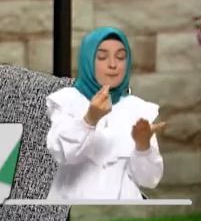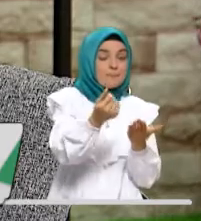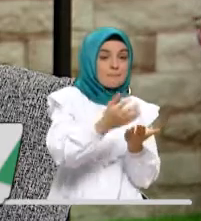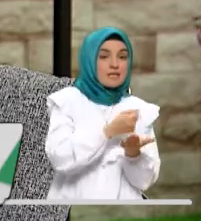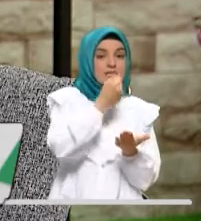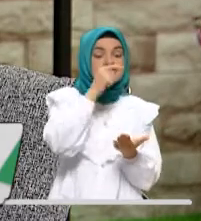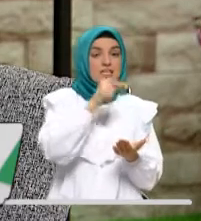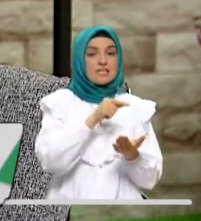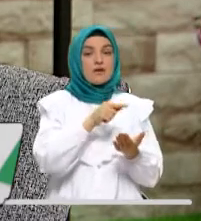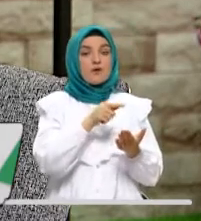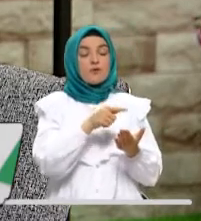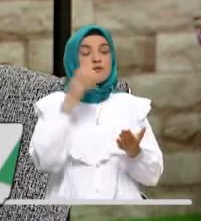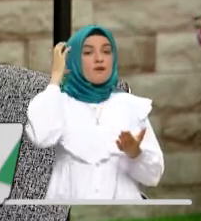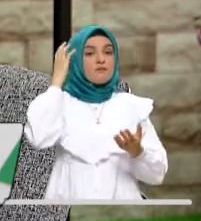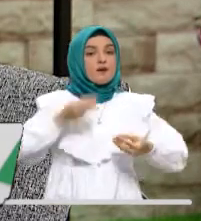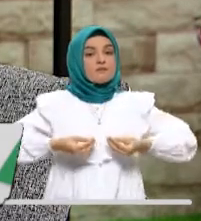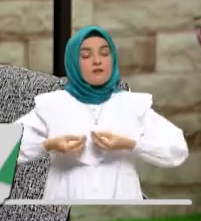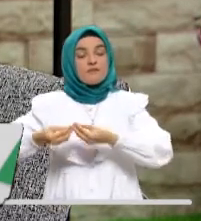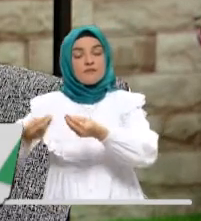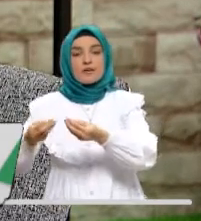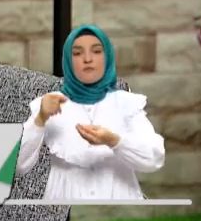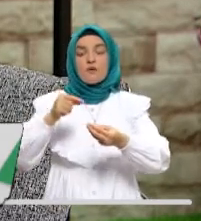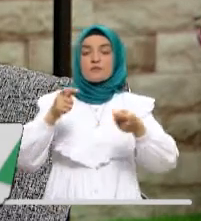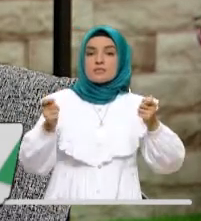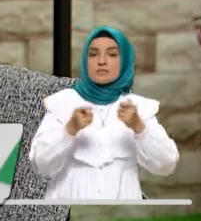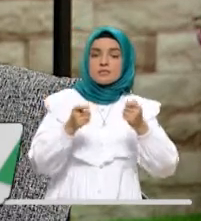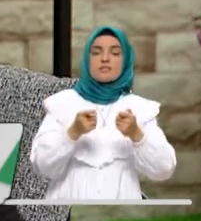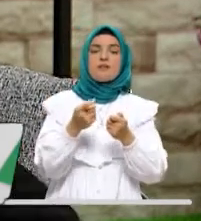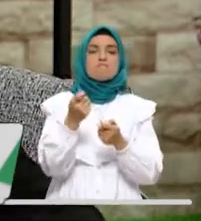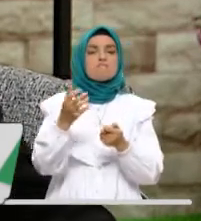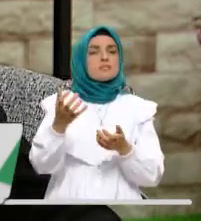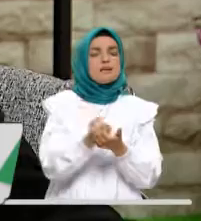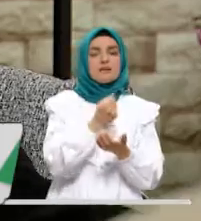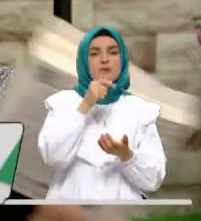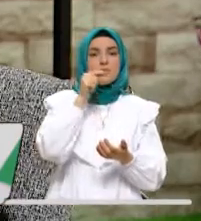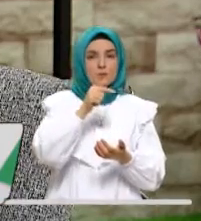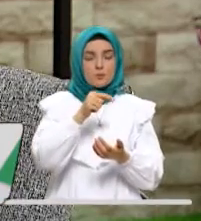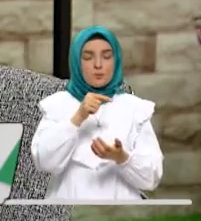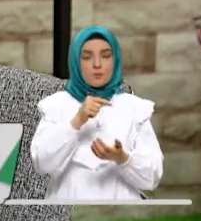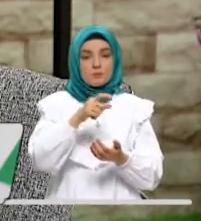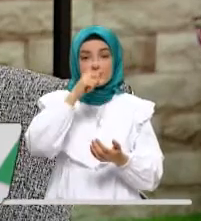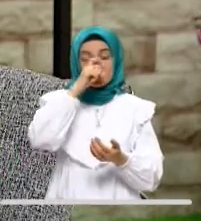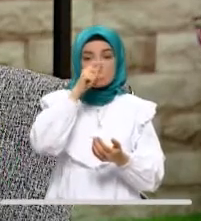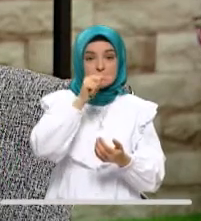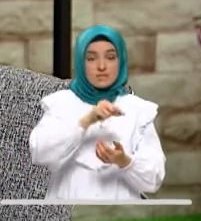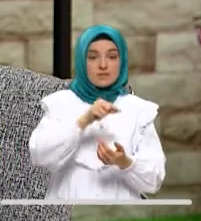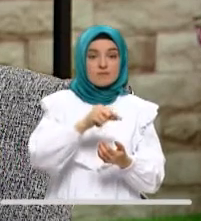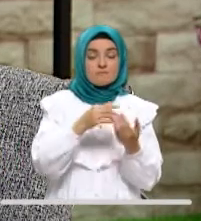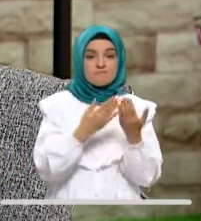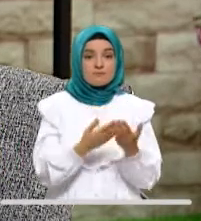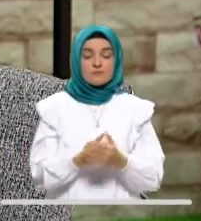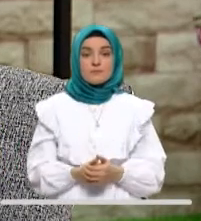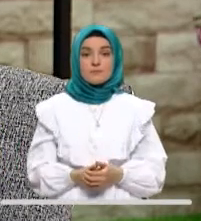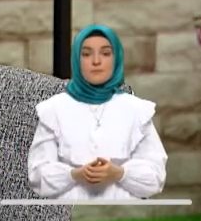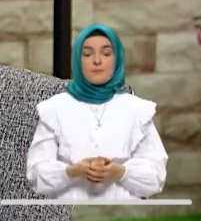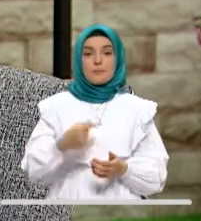vakfa bağışlanır, vakıfta çalışanlar paralarını alır. Mesela Hürrem Sultan'ın şöyle bir şeyi var burada, bakın vakfiyesinde ben